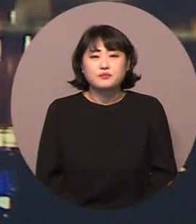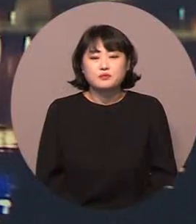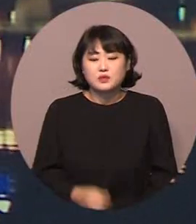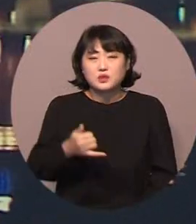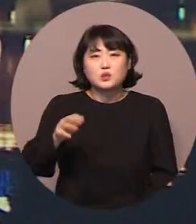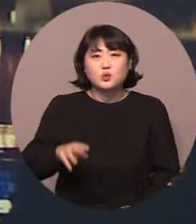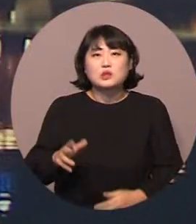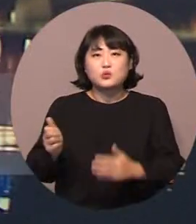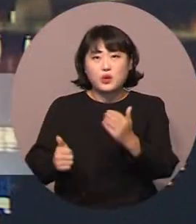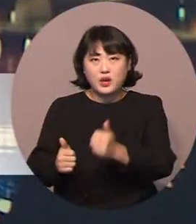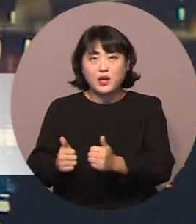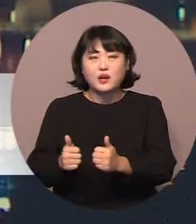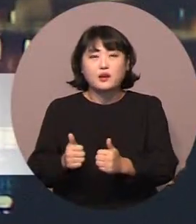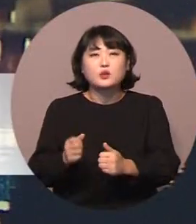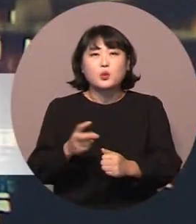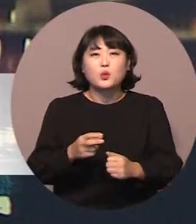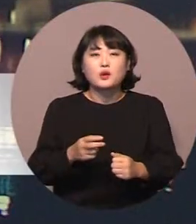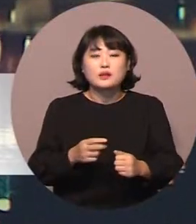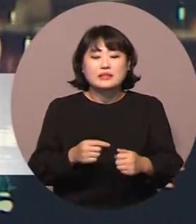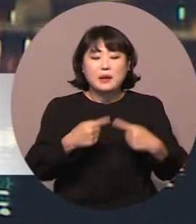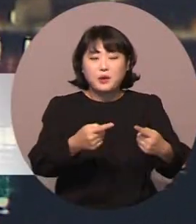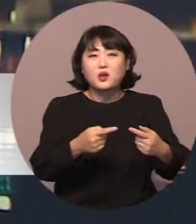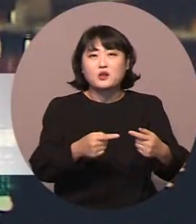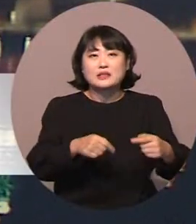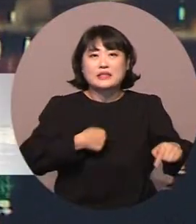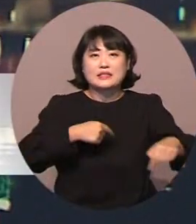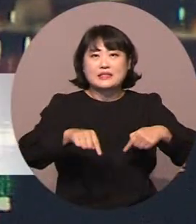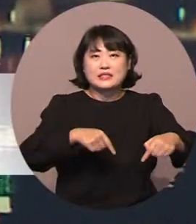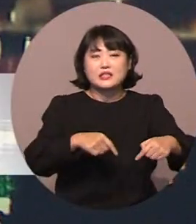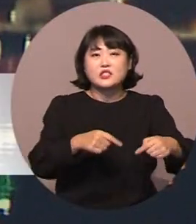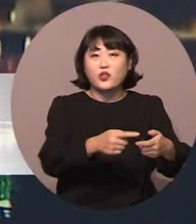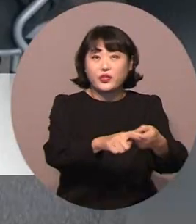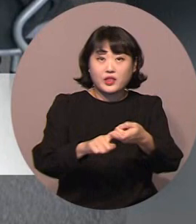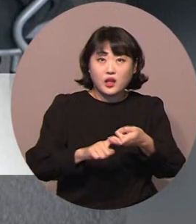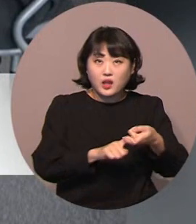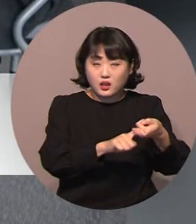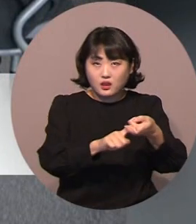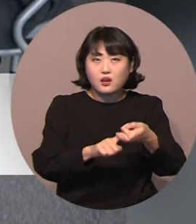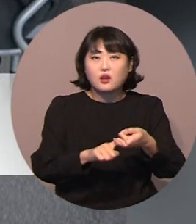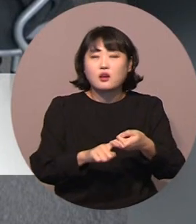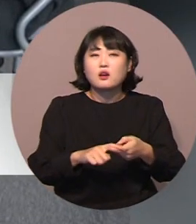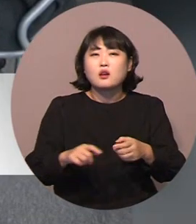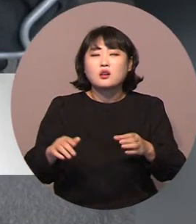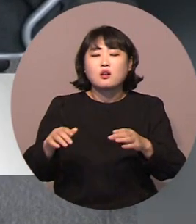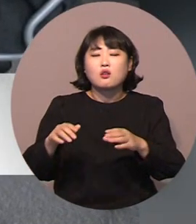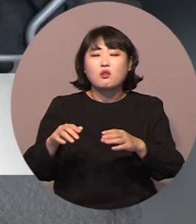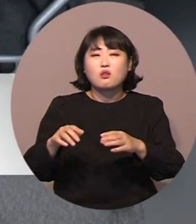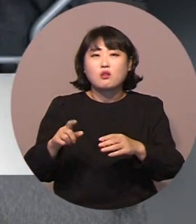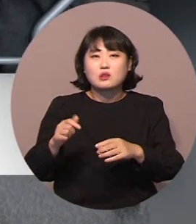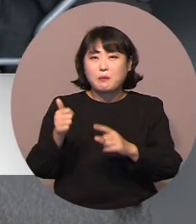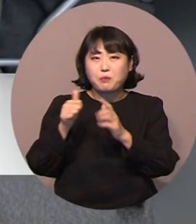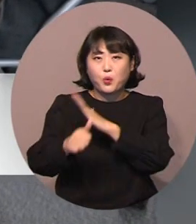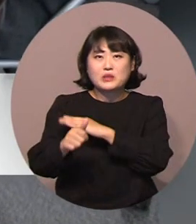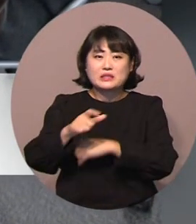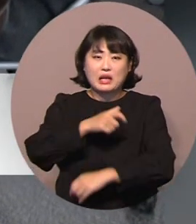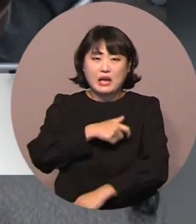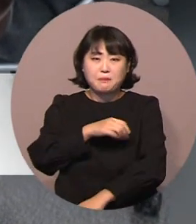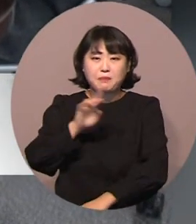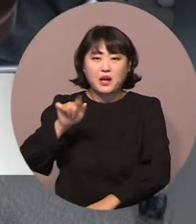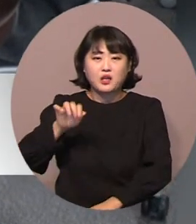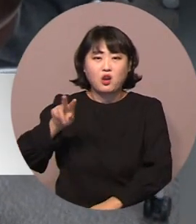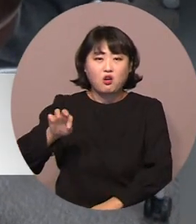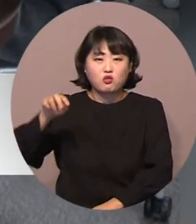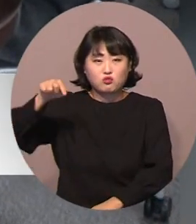세종시 의회와 세종 참여자치 시민연대가 세종시 문화관광재단 박영국 실림 대표 이사에 대한 인사